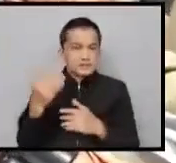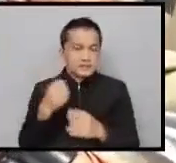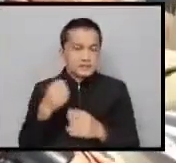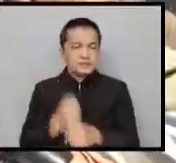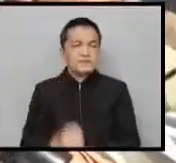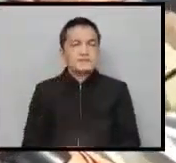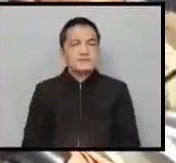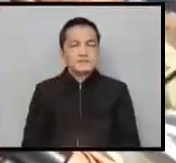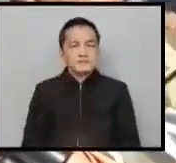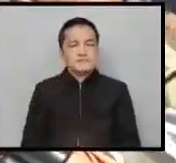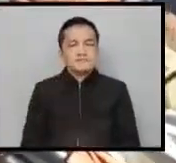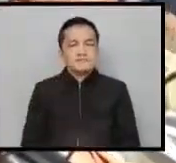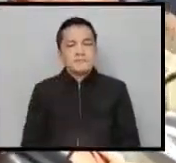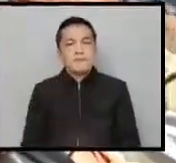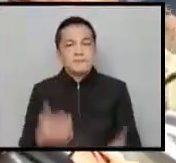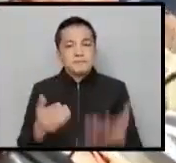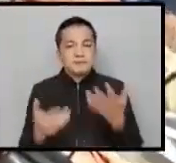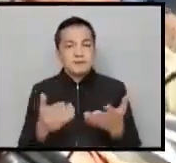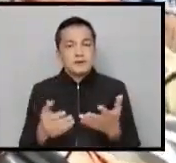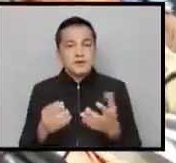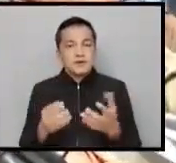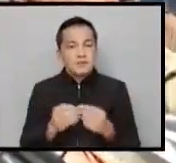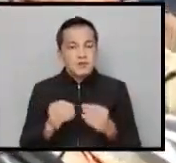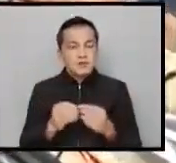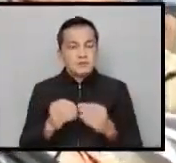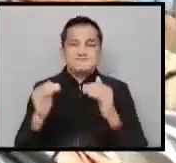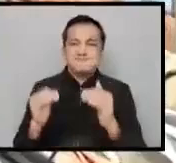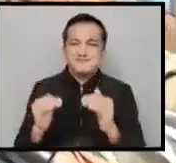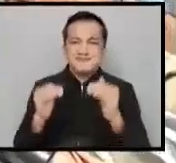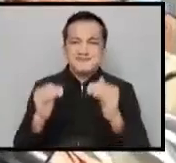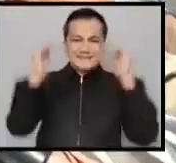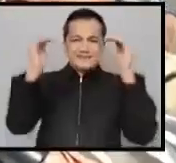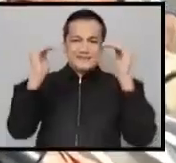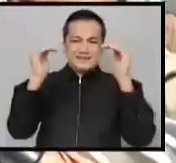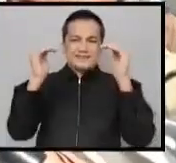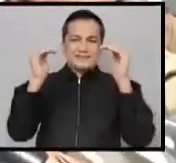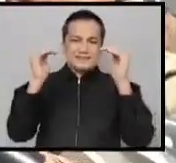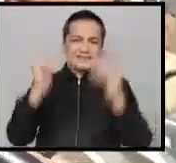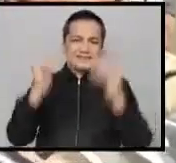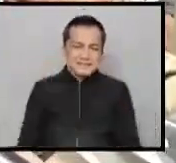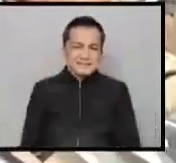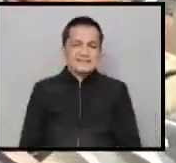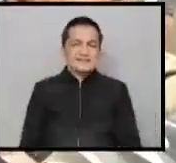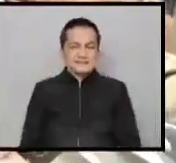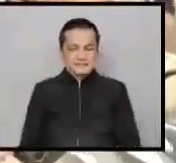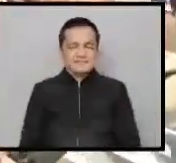probably mas magle-level up ulit tayo. We will continue to level up